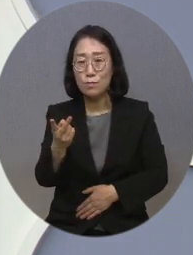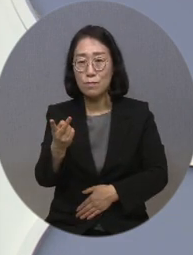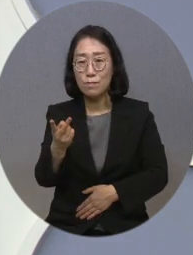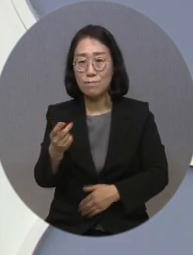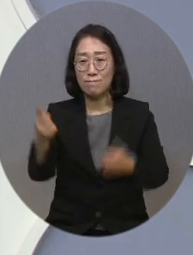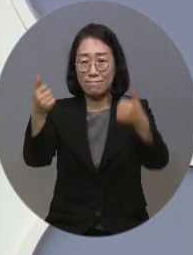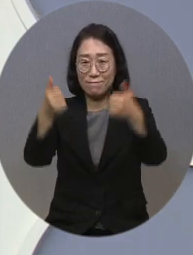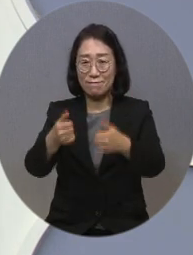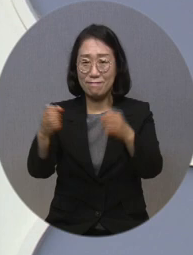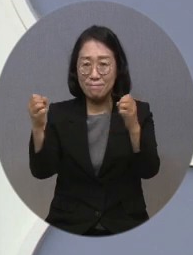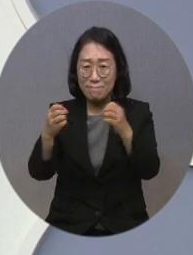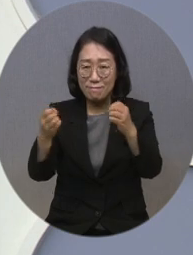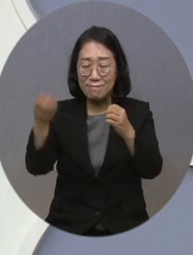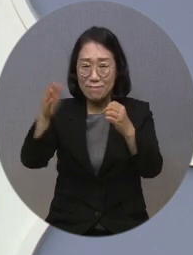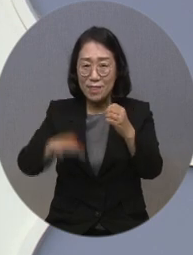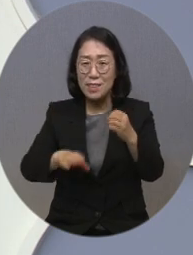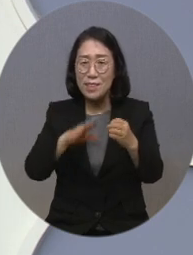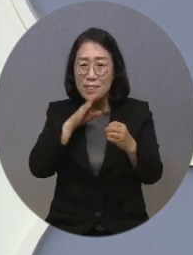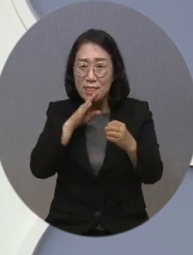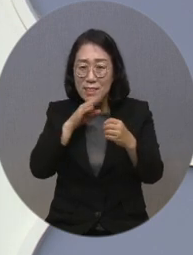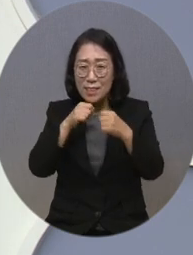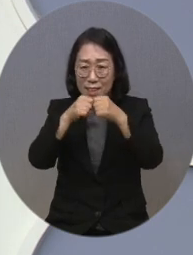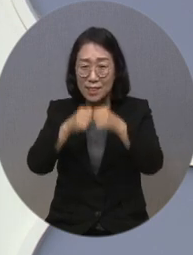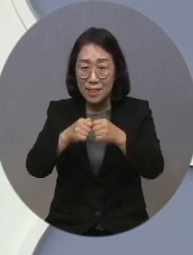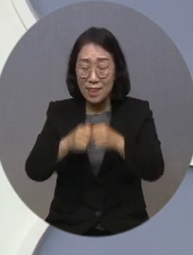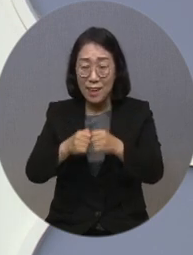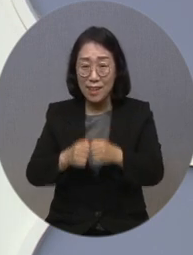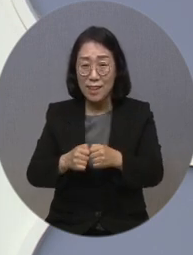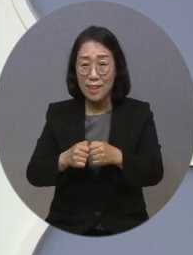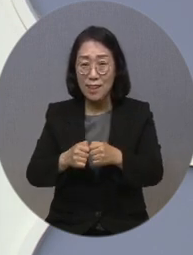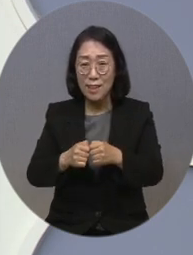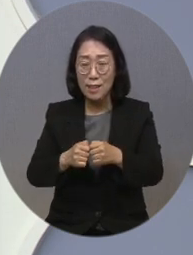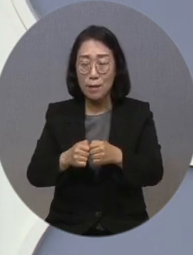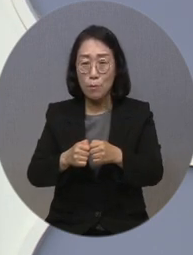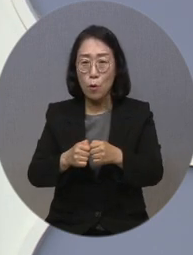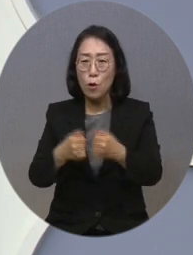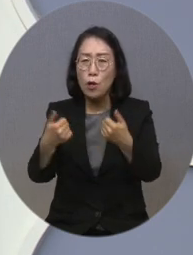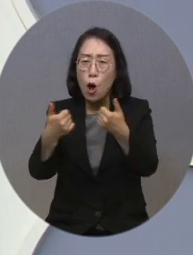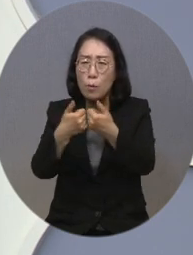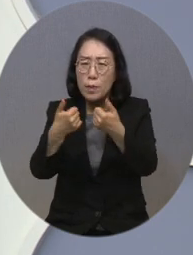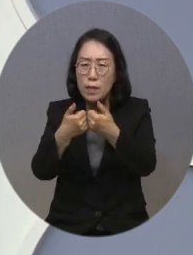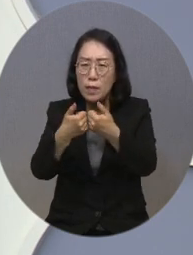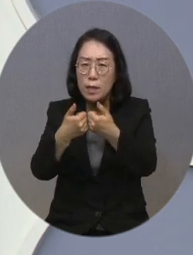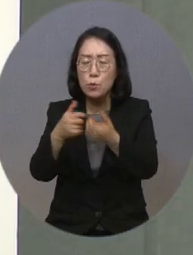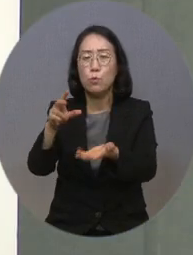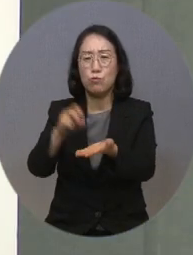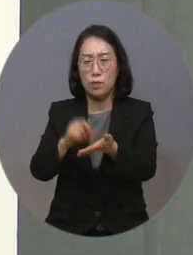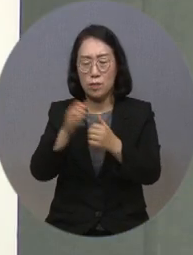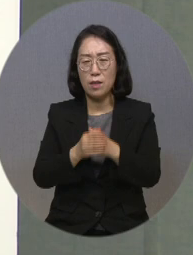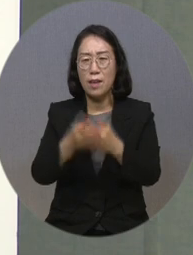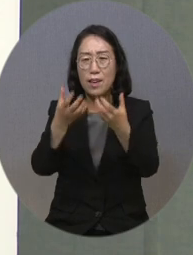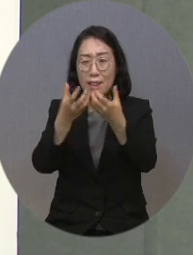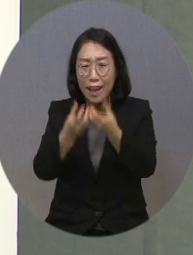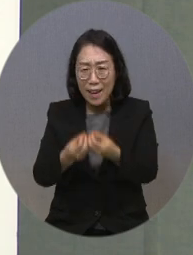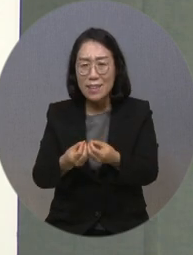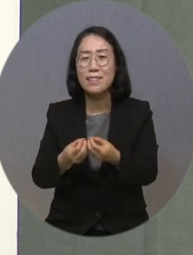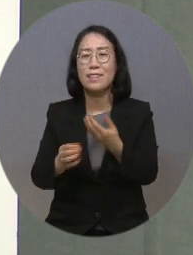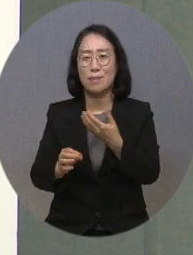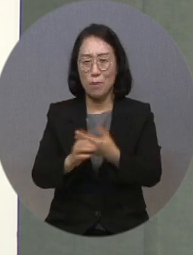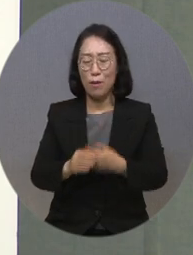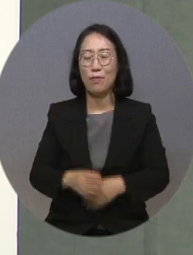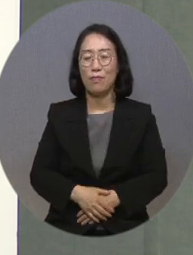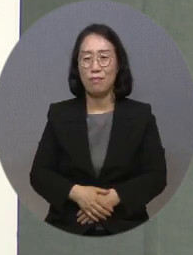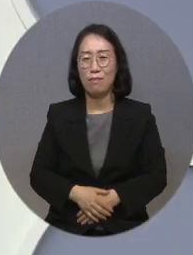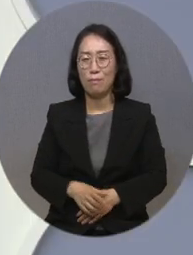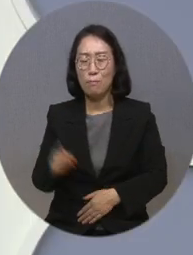덕담이 오고 갔는데 실무 협상 부분에서 조금 마찰이 있는 것 같아요. 예를 들면 뭐 소위 뭐 알박기라고 그래서 그